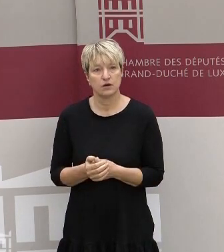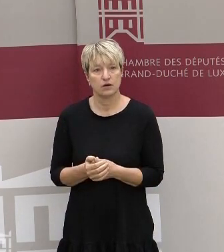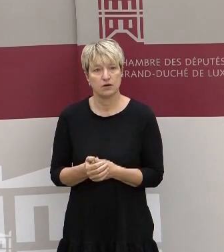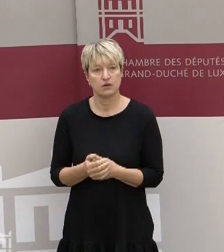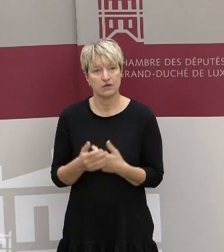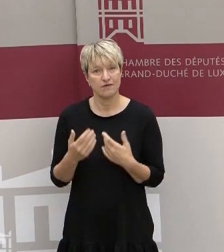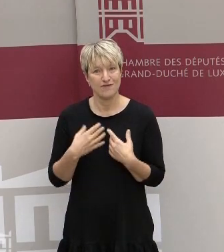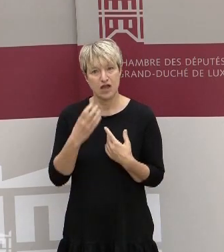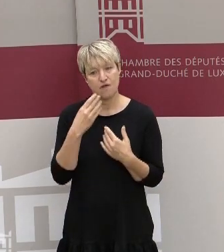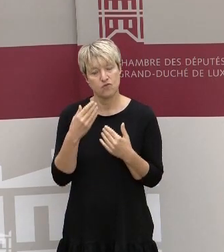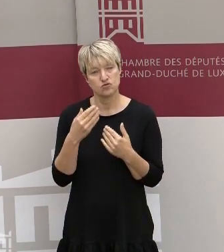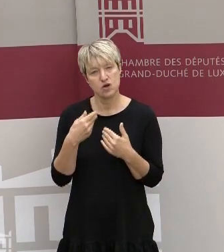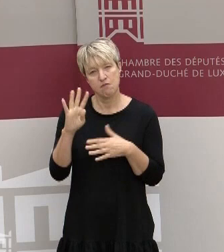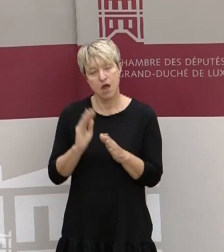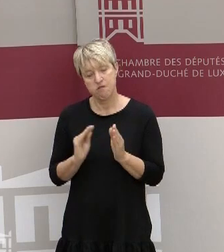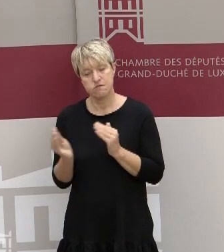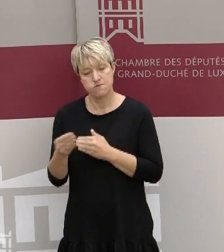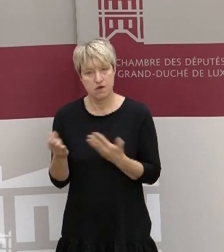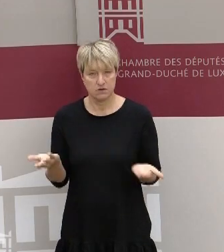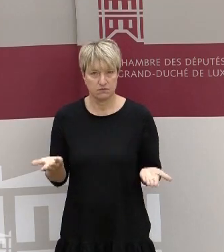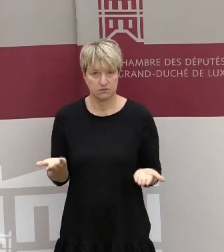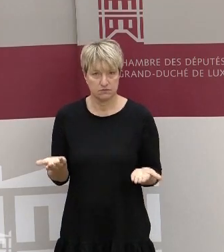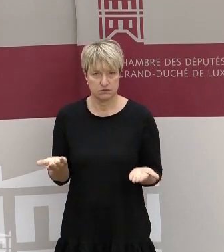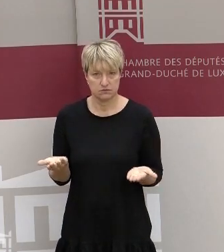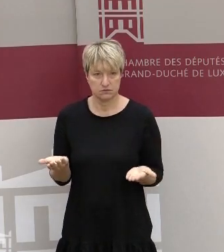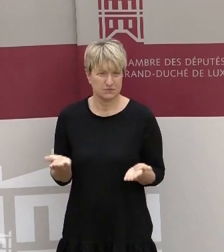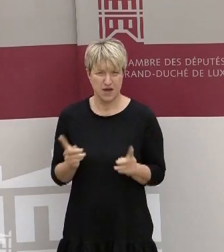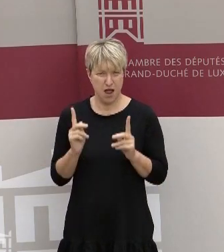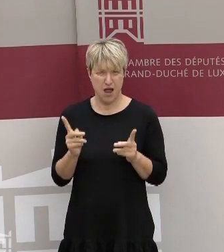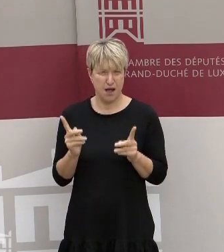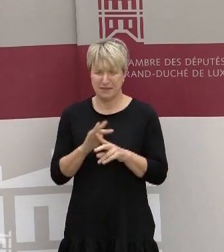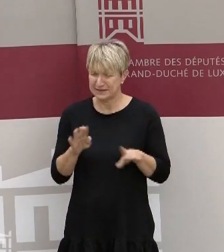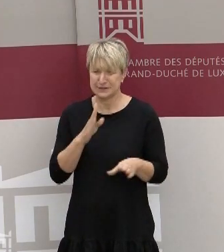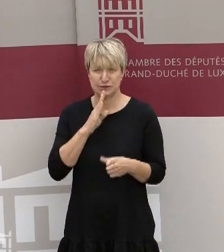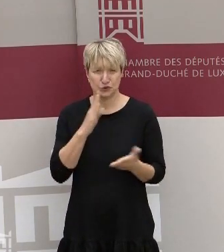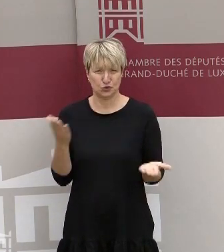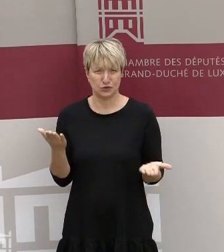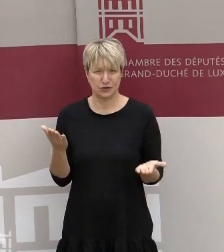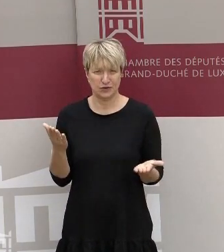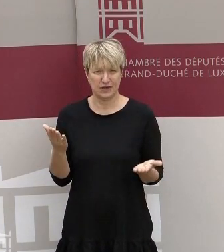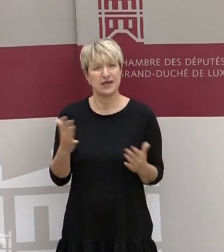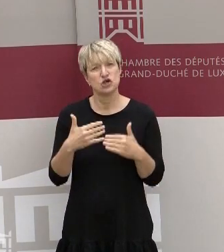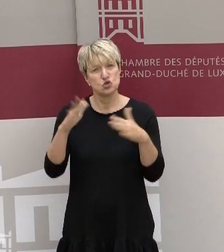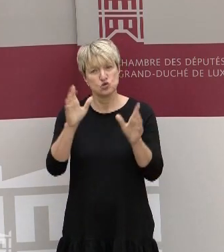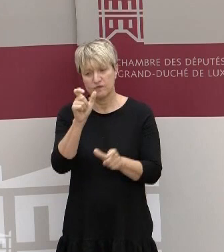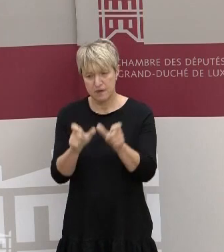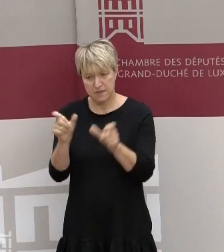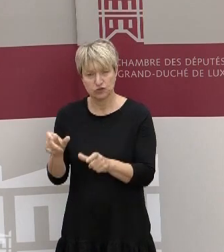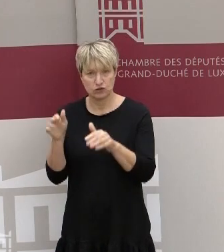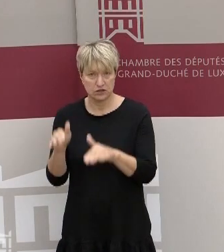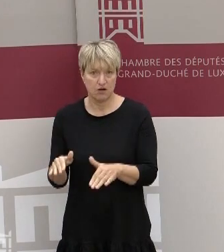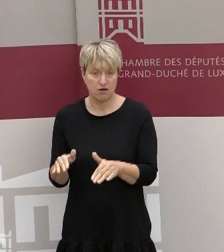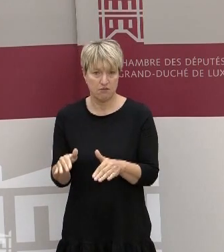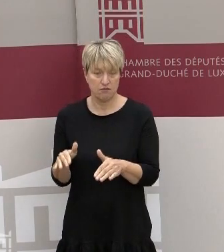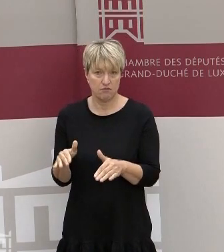Das CIM geht aber in dieser Form nicht durch. Und es sind viel zu viele Leute, die nicht ob der Steuererklärung